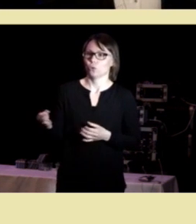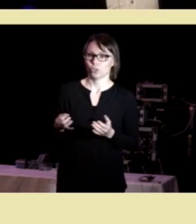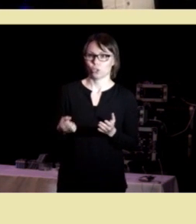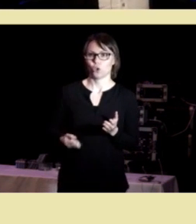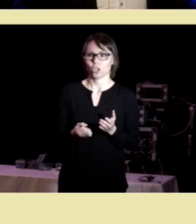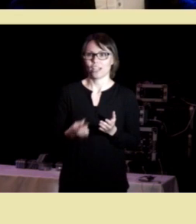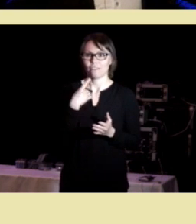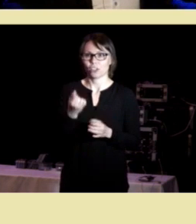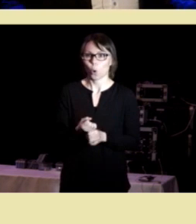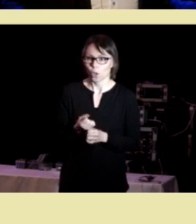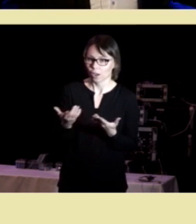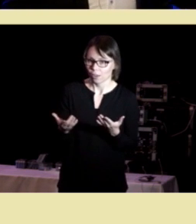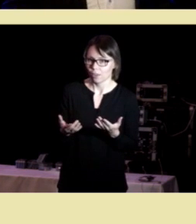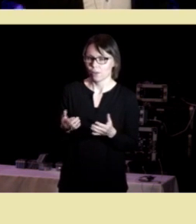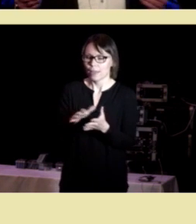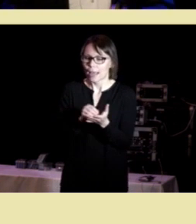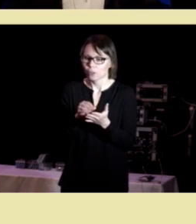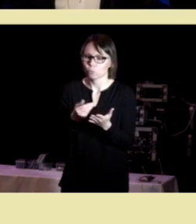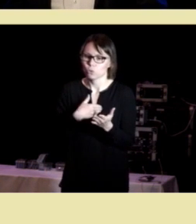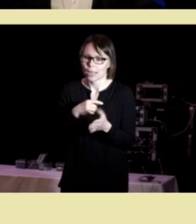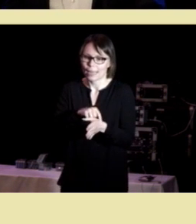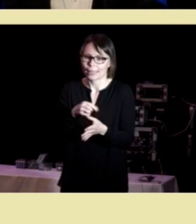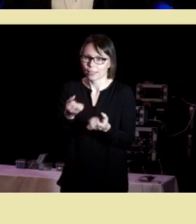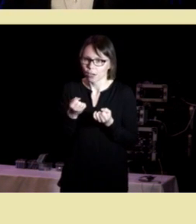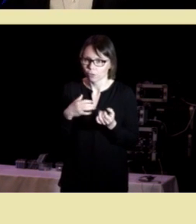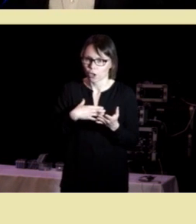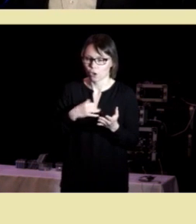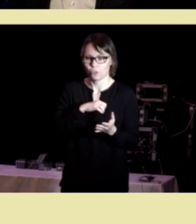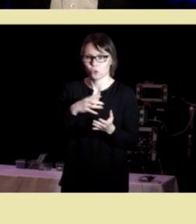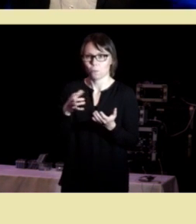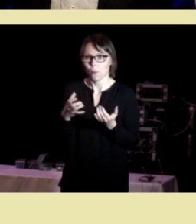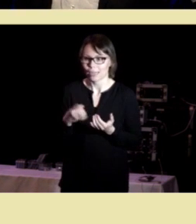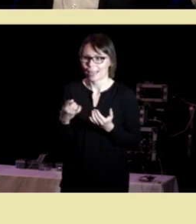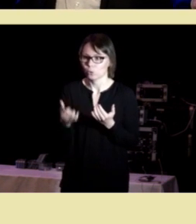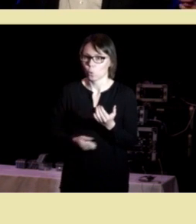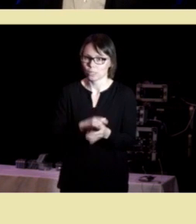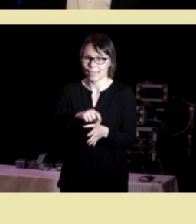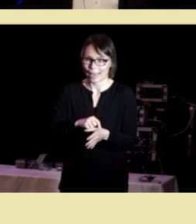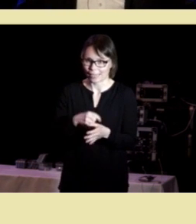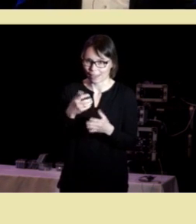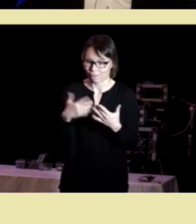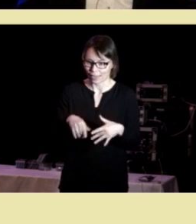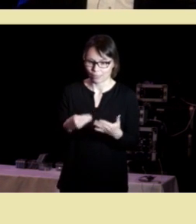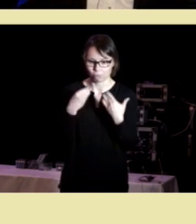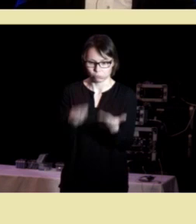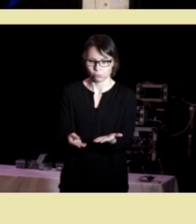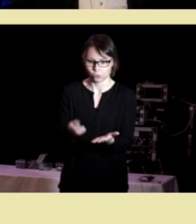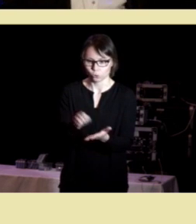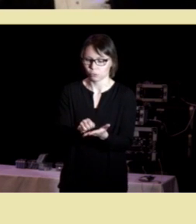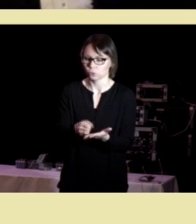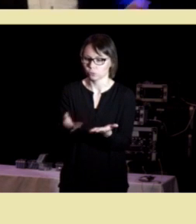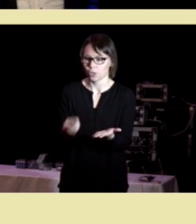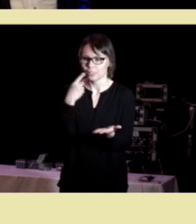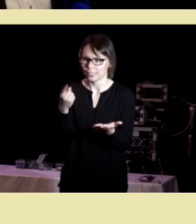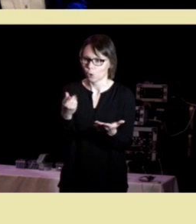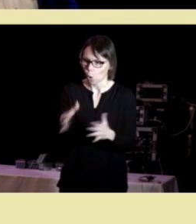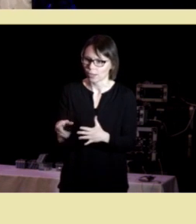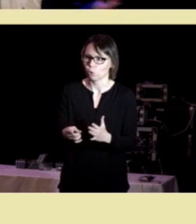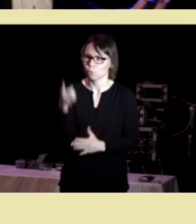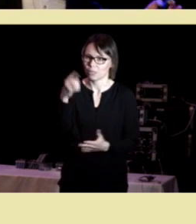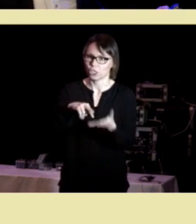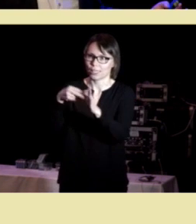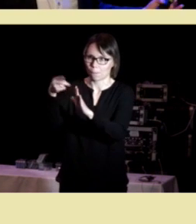mulig per år, så kan du regne ut hvor mange minutter legearbeidskraft du har, og mangler det et legeårsverk, så legger vi den dokumentasjonen på bordet og sier «fix it» opp i